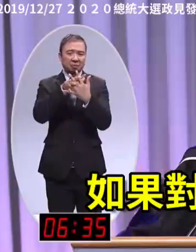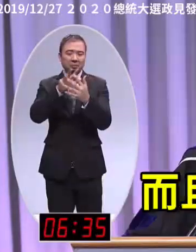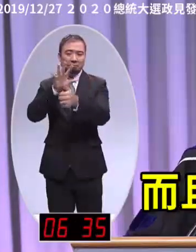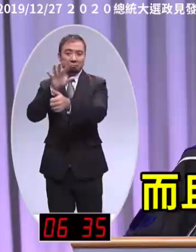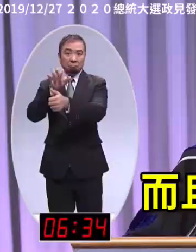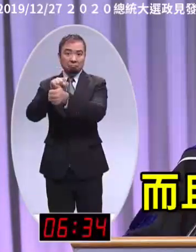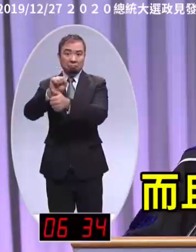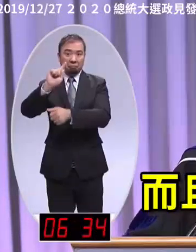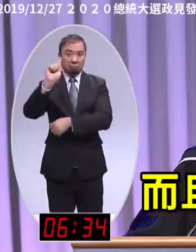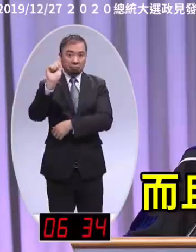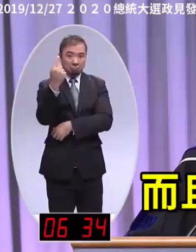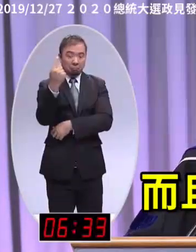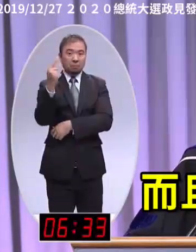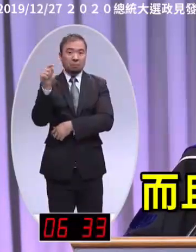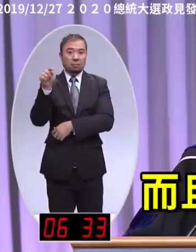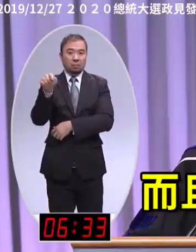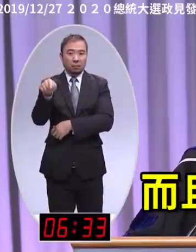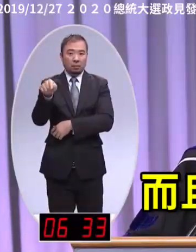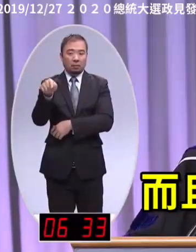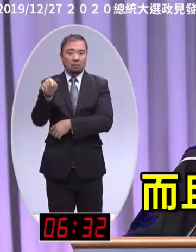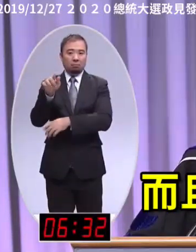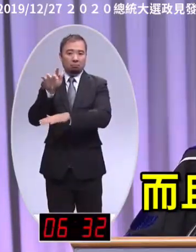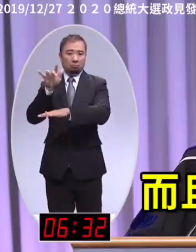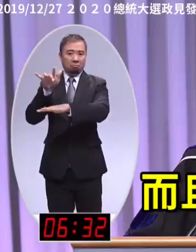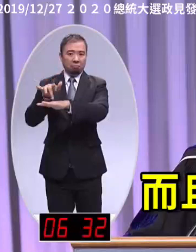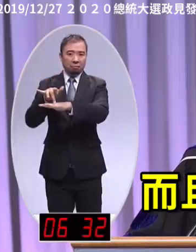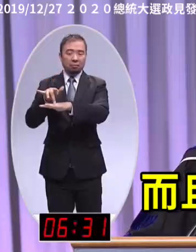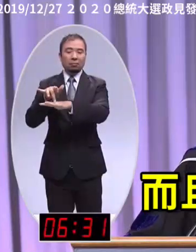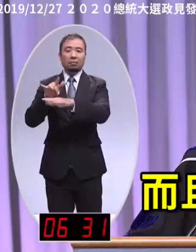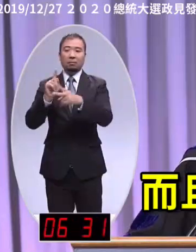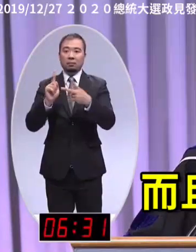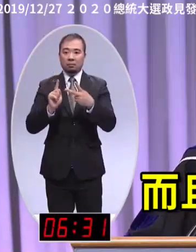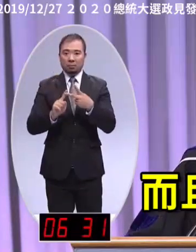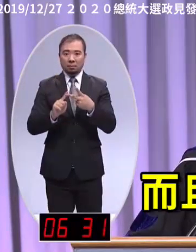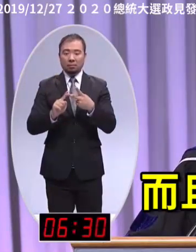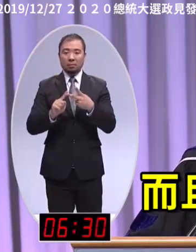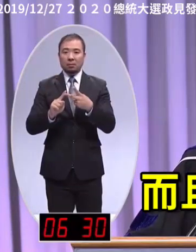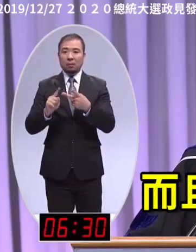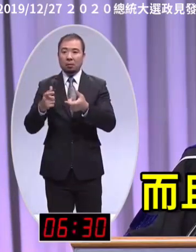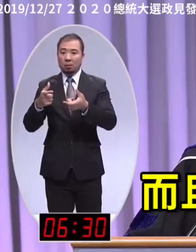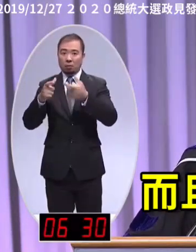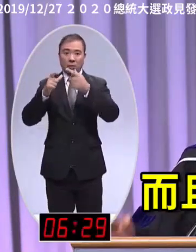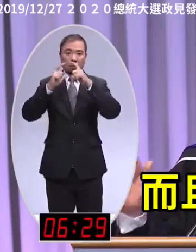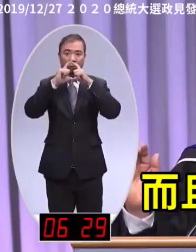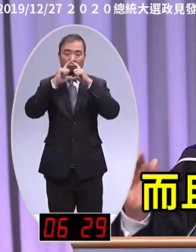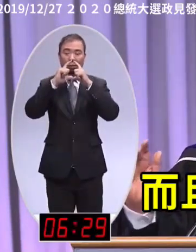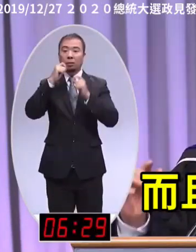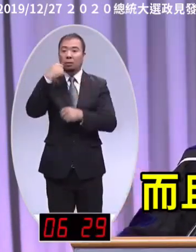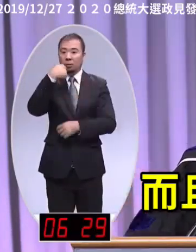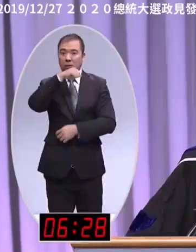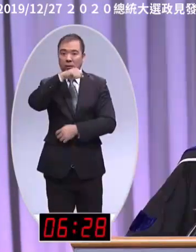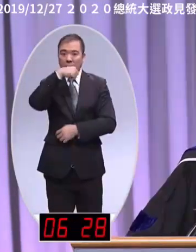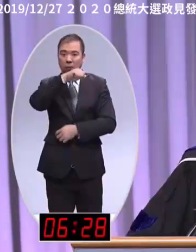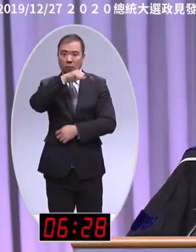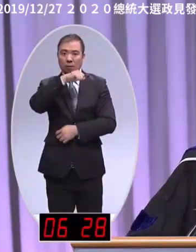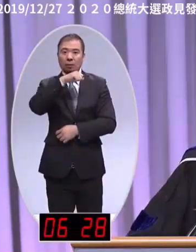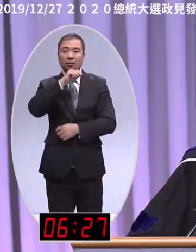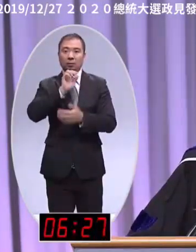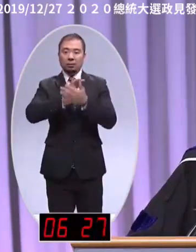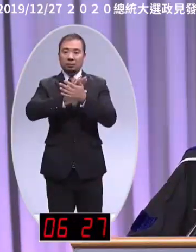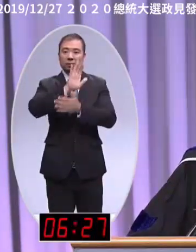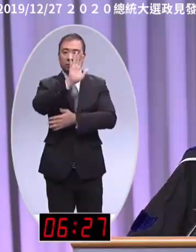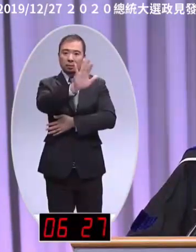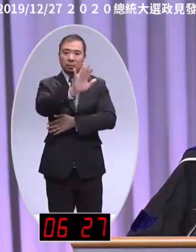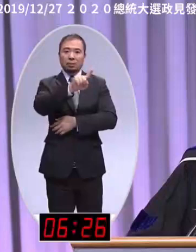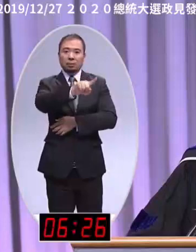触，而且还回来之后去游说蔡